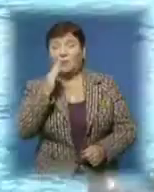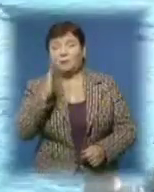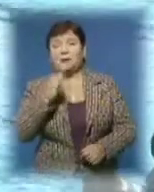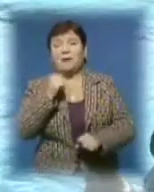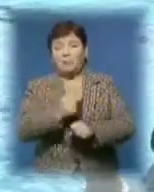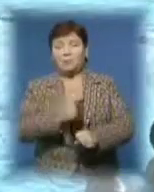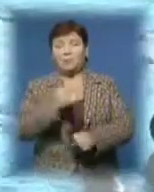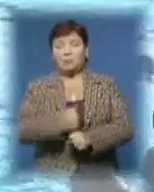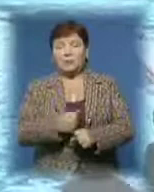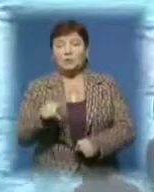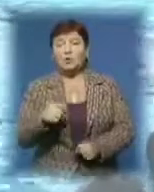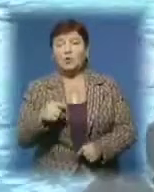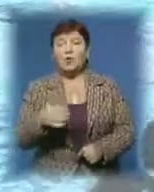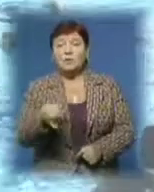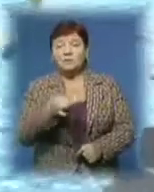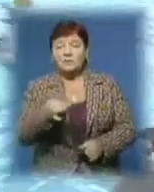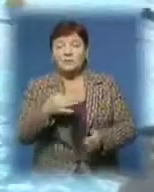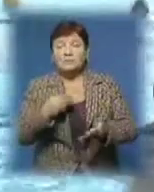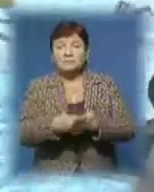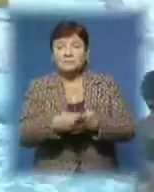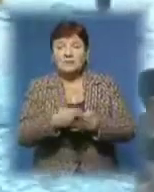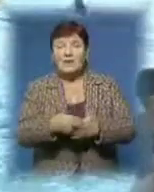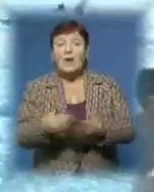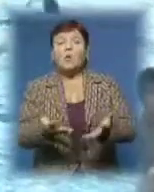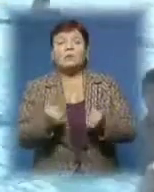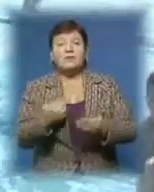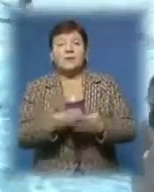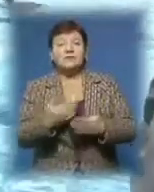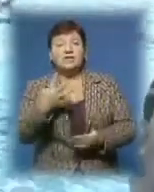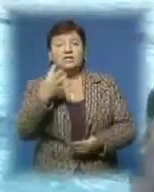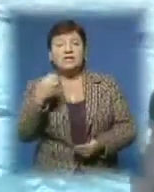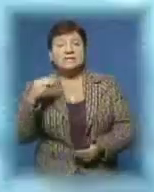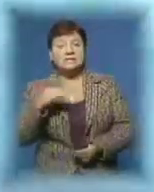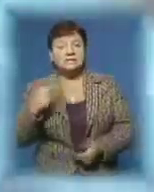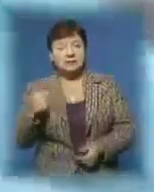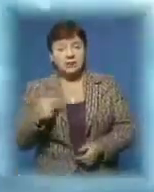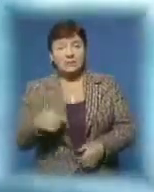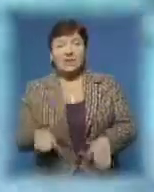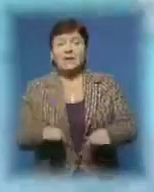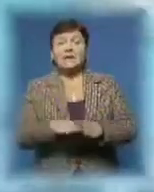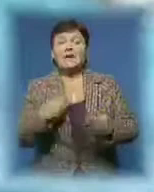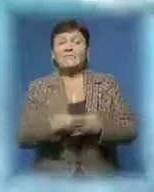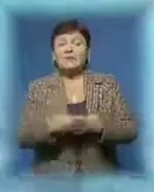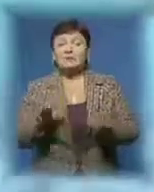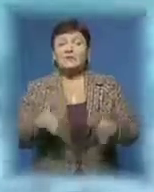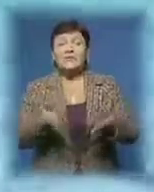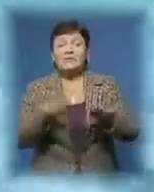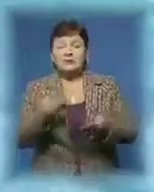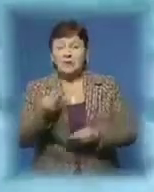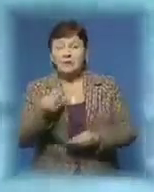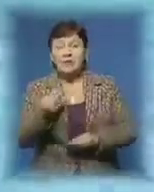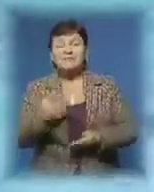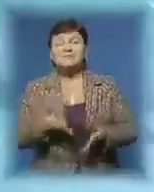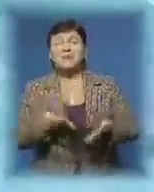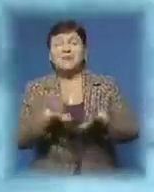работаем. Цьогоріч з обласного бюджету Федерація водних видів спорту отримала майже 400 тисяч гривень. Така фінансова підтримка керівних структур